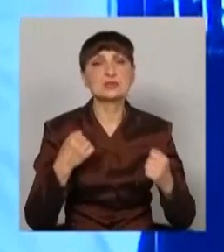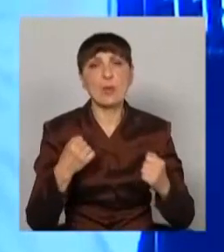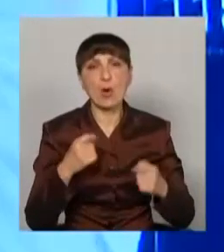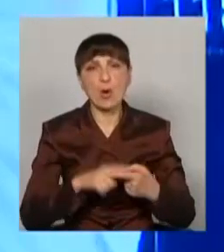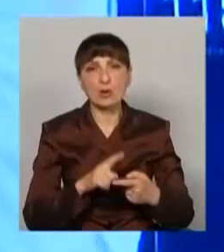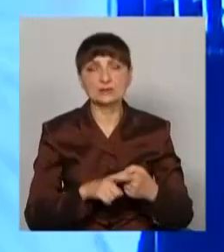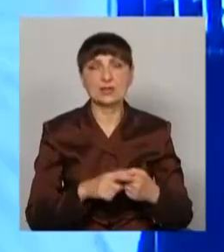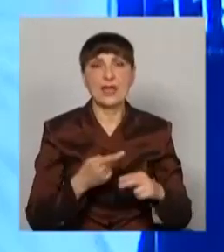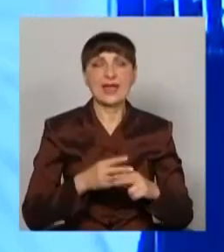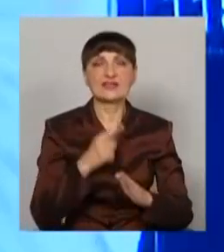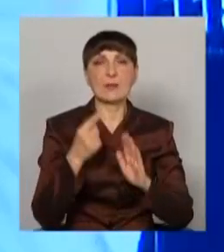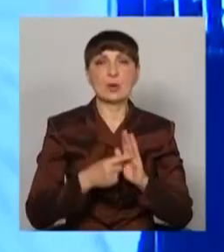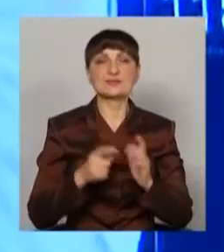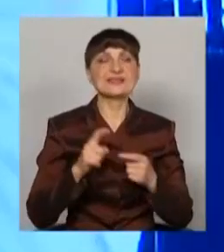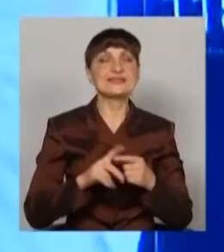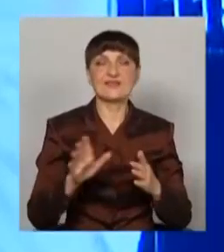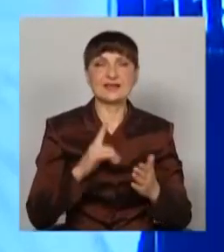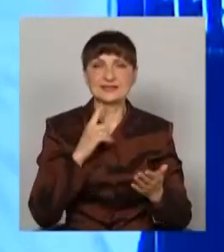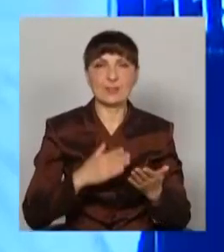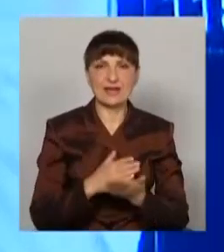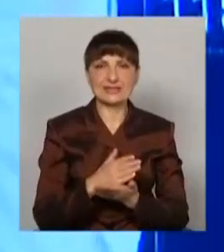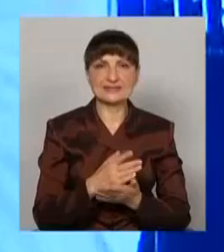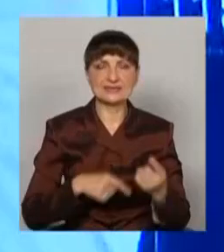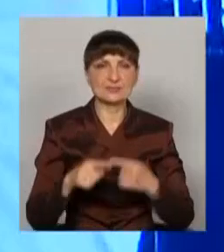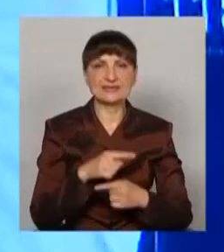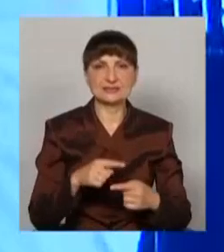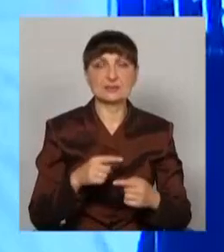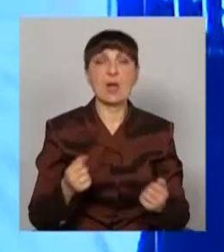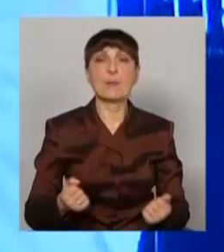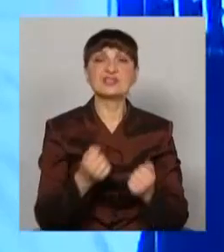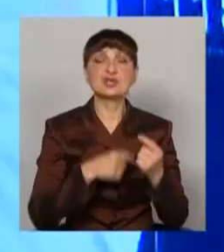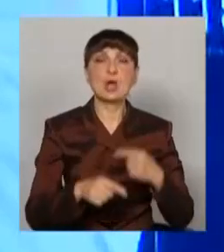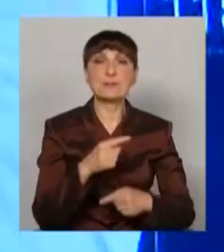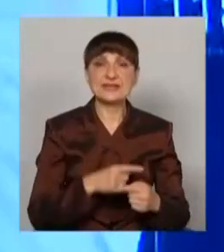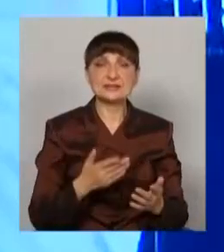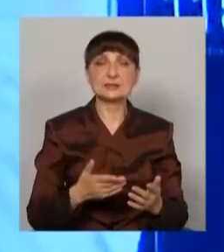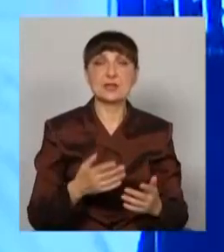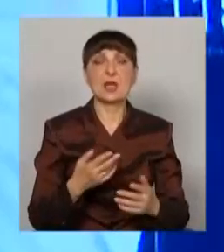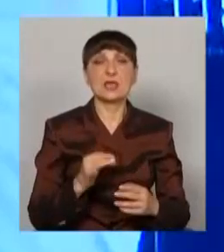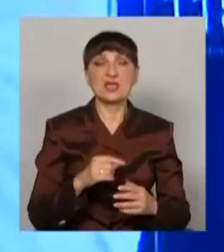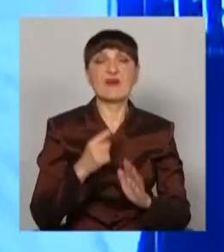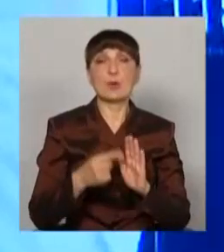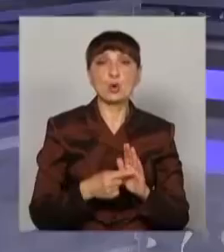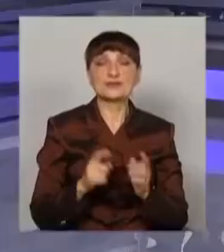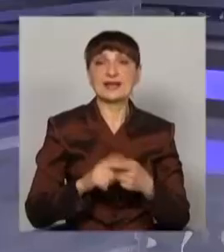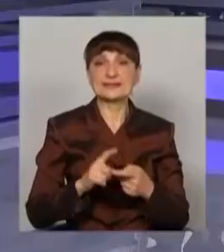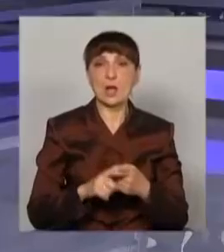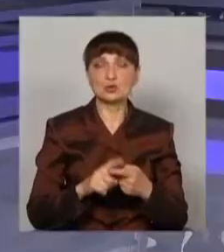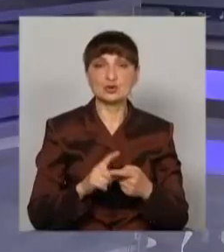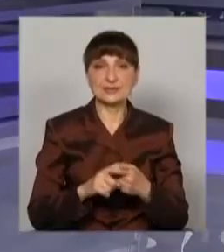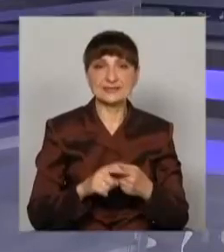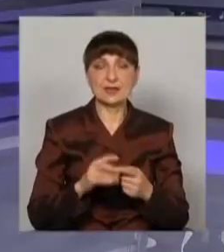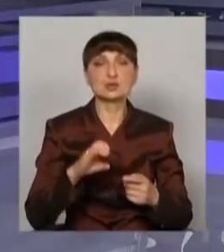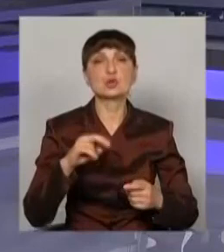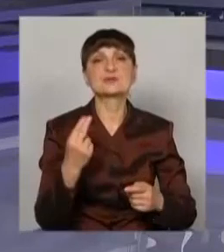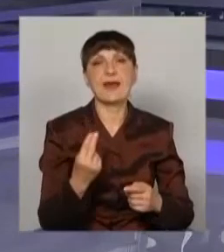вопросы и связанные с политикой, с бизнесом, поддержка бизнеса. Это вопросы, конечно, касающие и вопросов